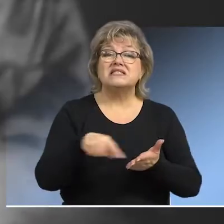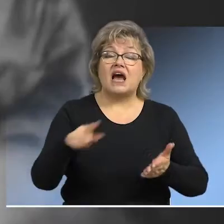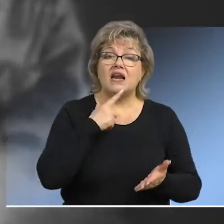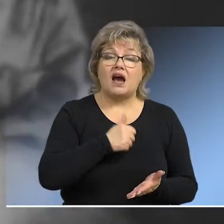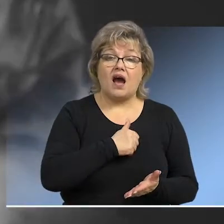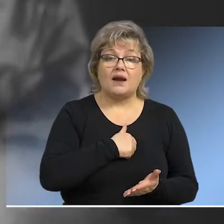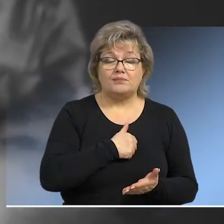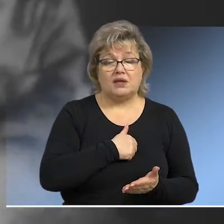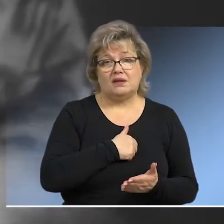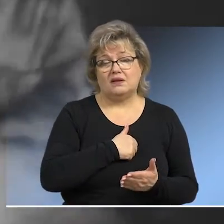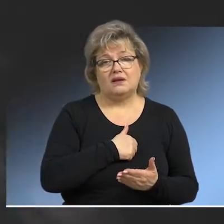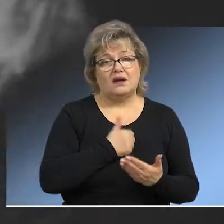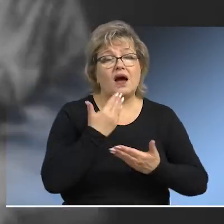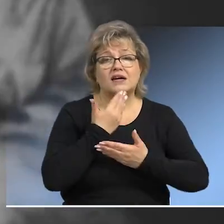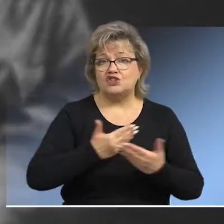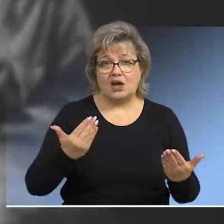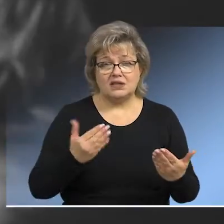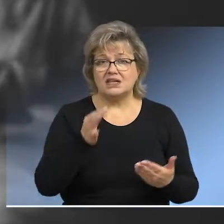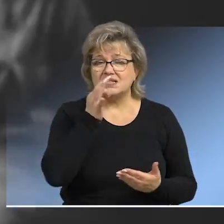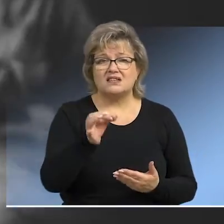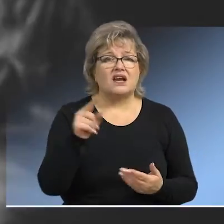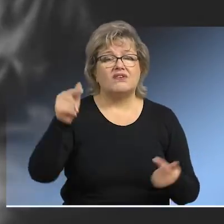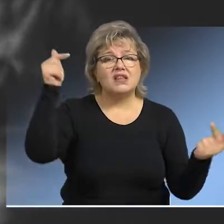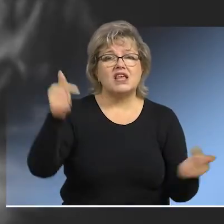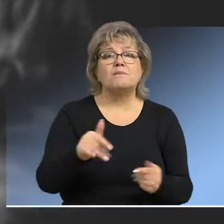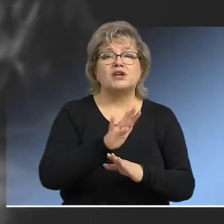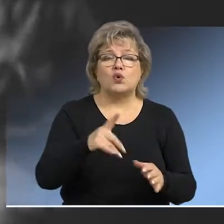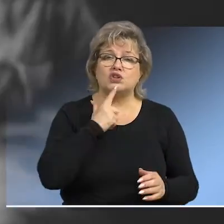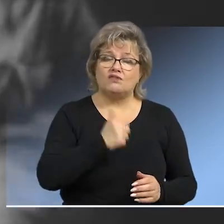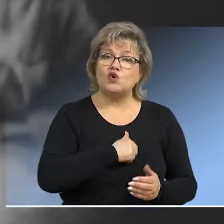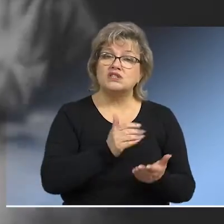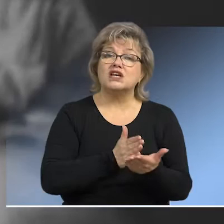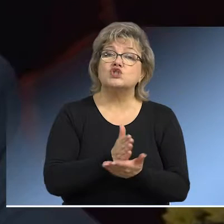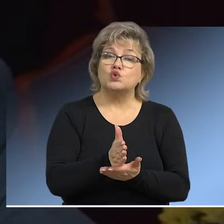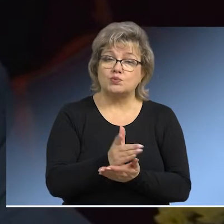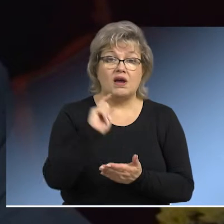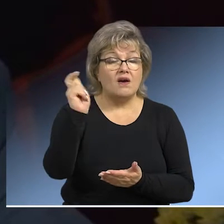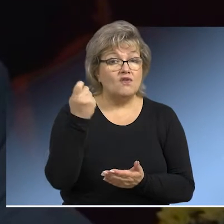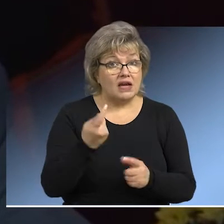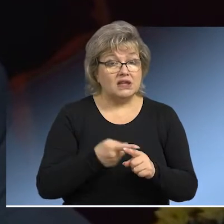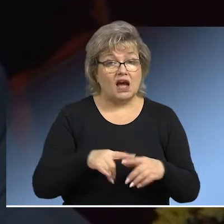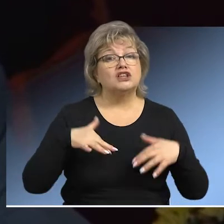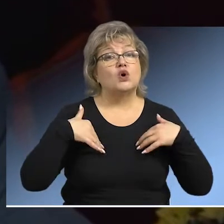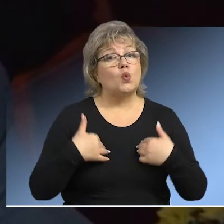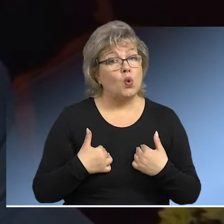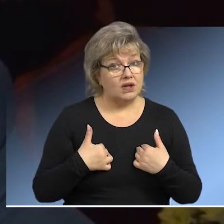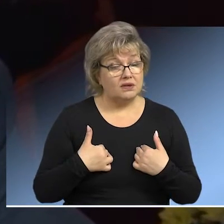с армии окончательно. Сказали, вы непригодны к воинской службе. Война – это